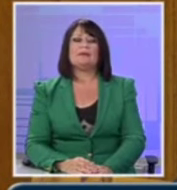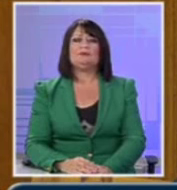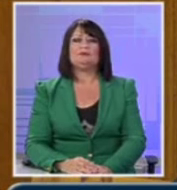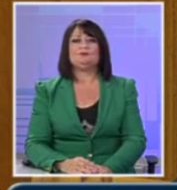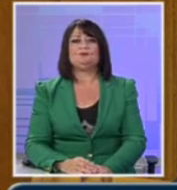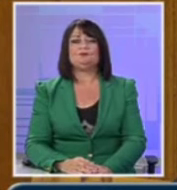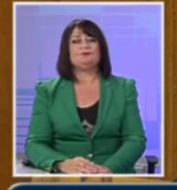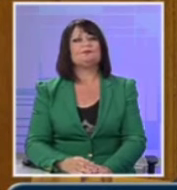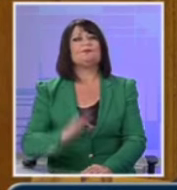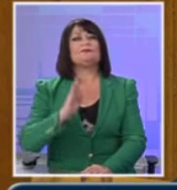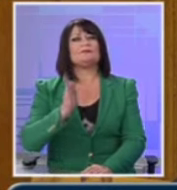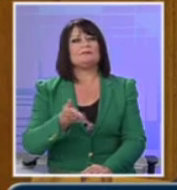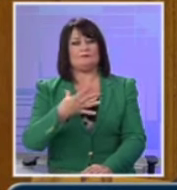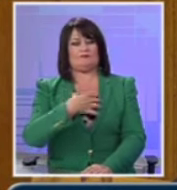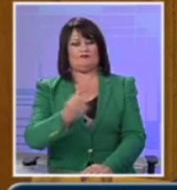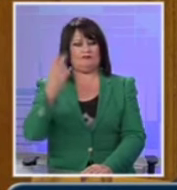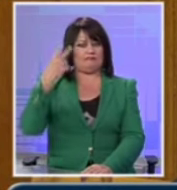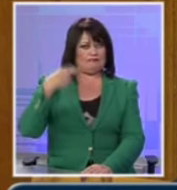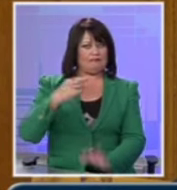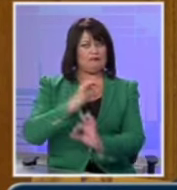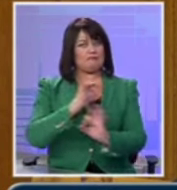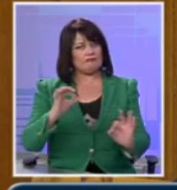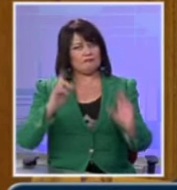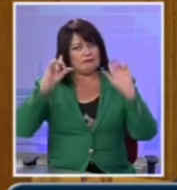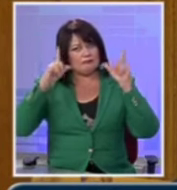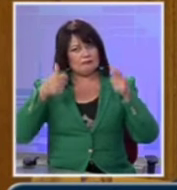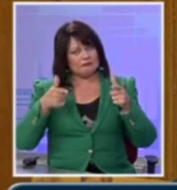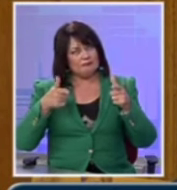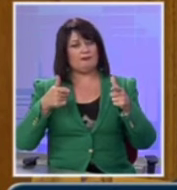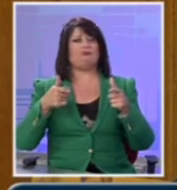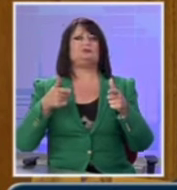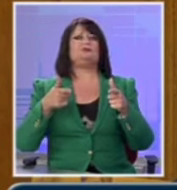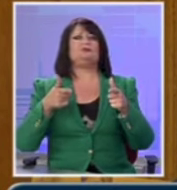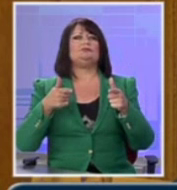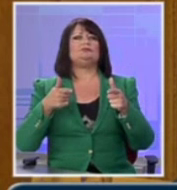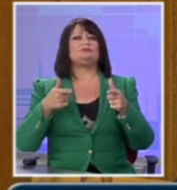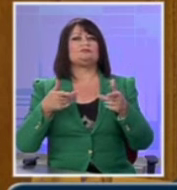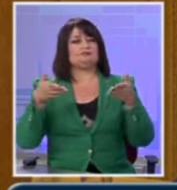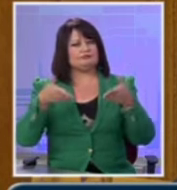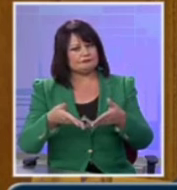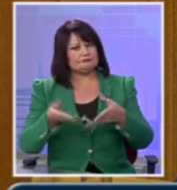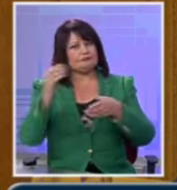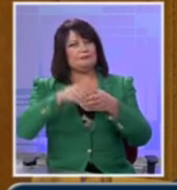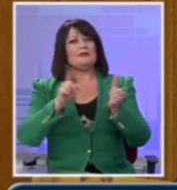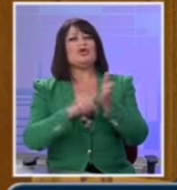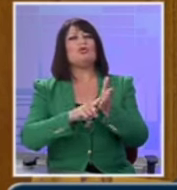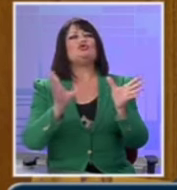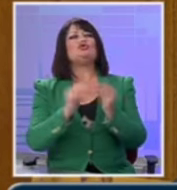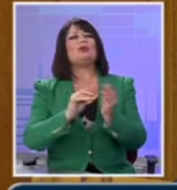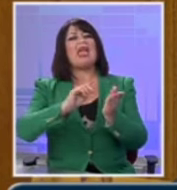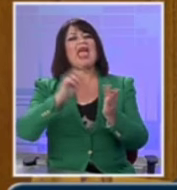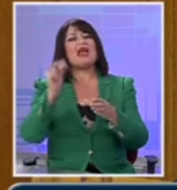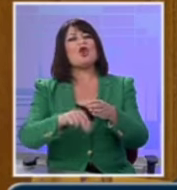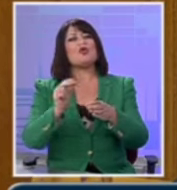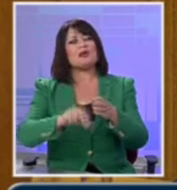Είναι η ανάκτηση της αξιοπιστίας των θεσμών της δημοκρατίας. Εδώ εντάσσεται και η αλλαγή του εκλογικού νόμου, η